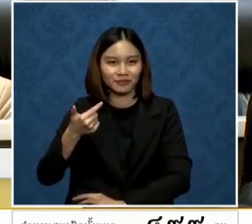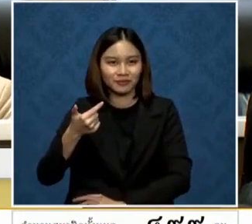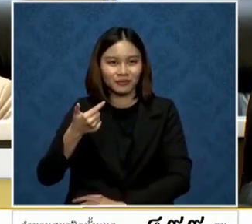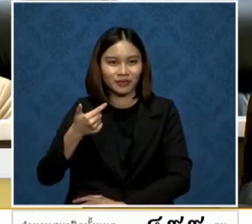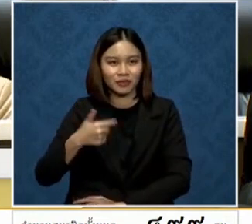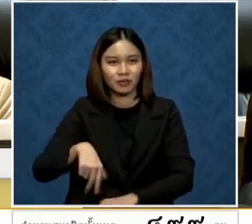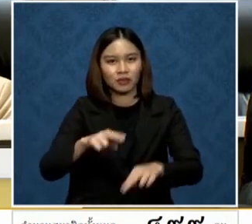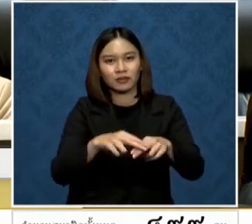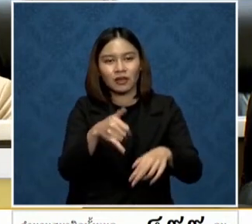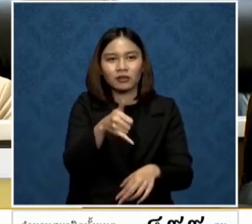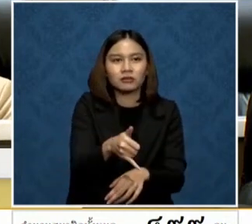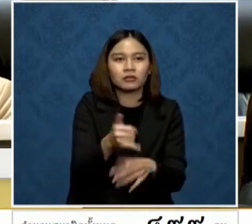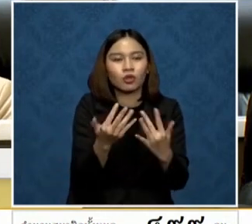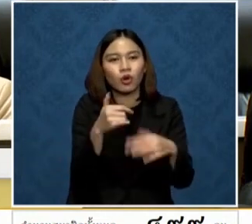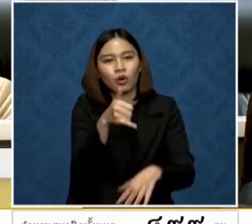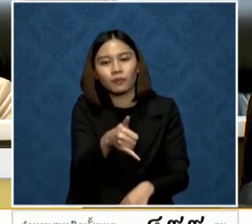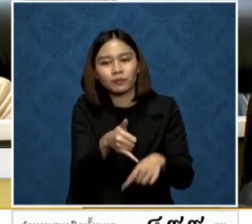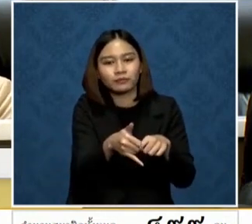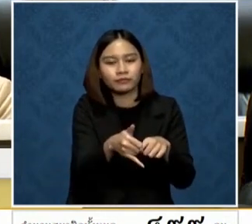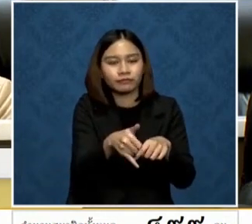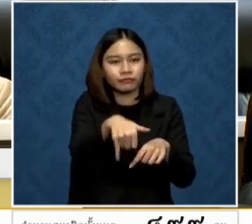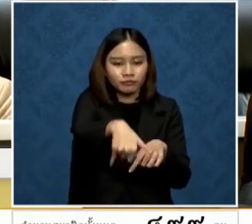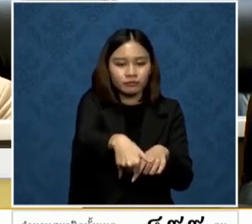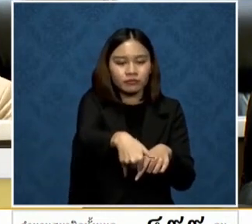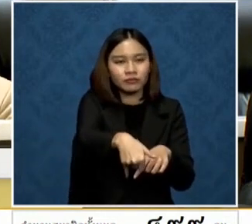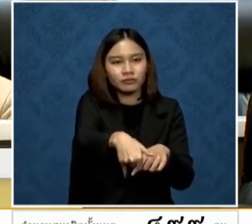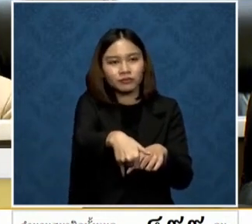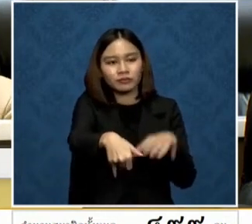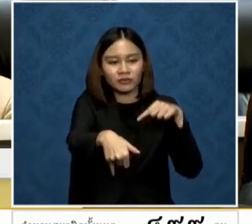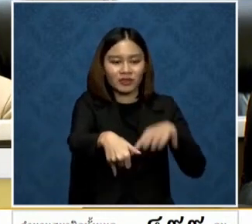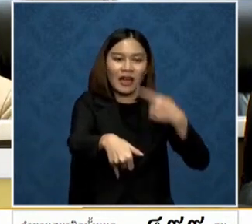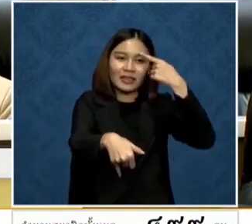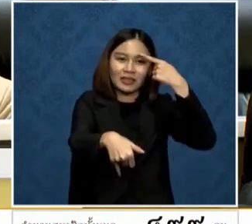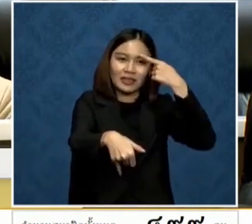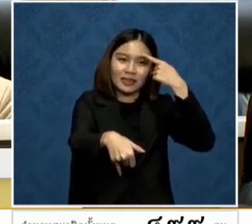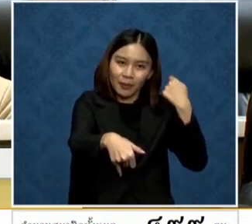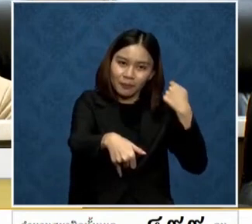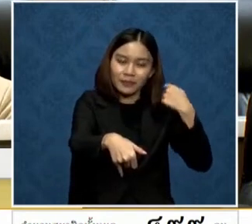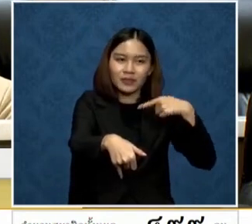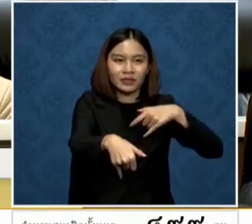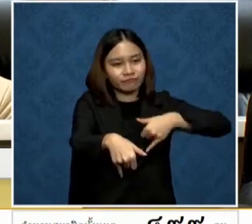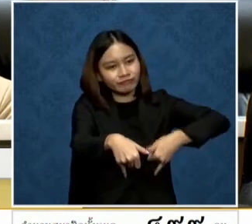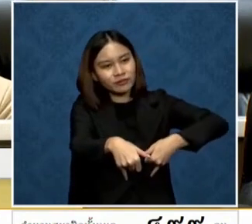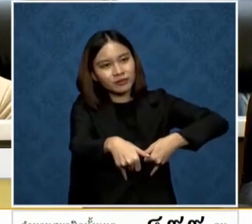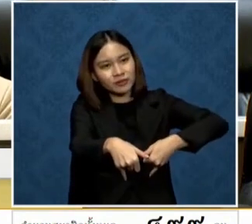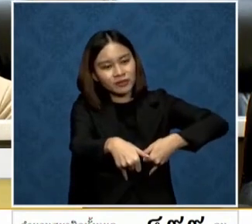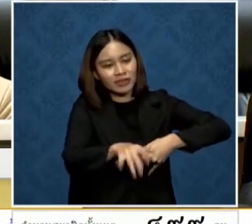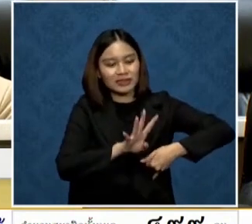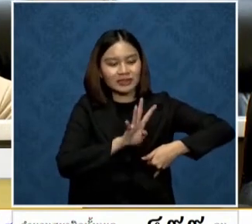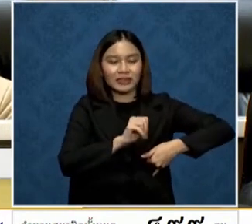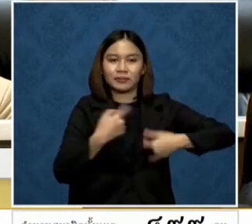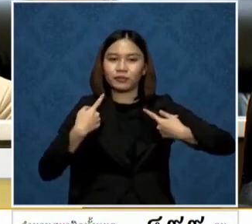คุมอยู่แถวไอ้ไอ้โรงฉันครับแล้วกลุ่มต่อไปคือไอ้ดำเนี่ยอยู่แถวๆเถิบมา 40กว่า